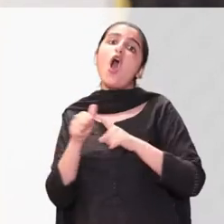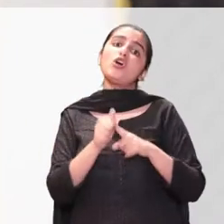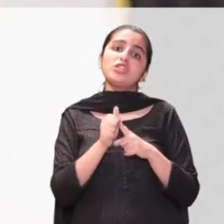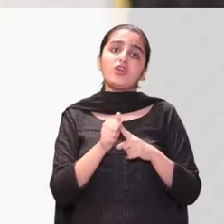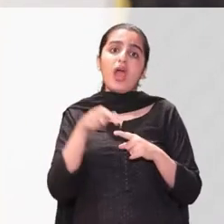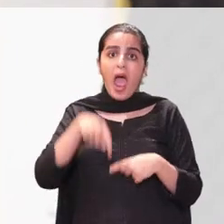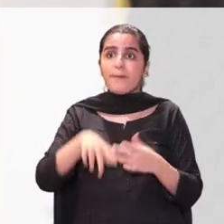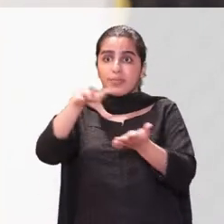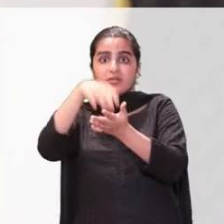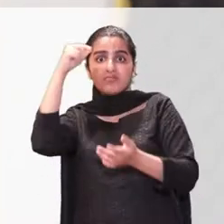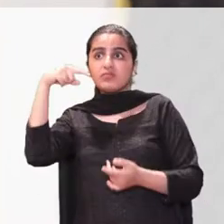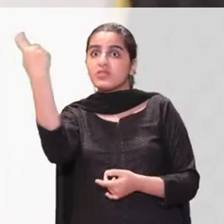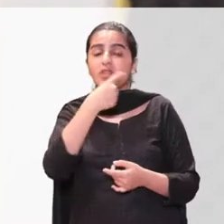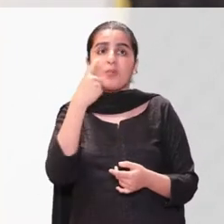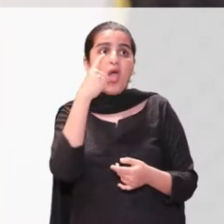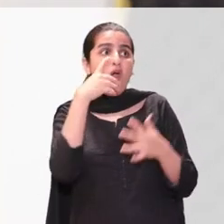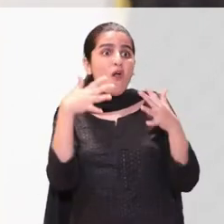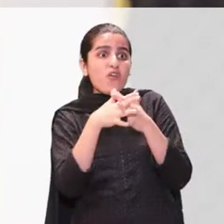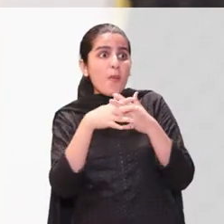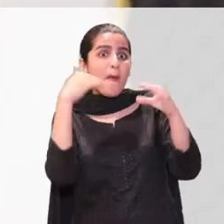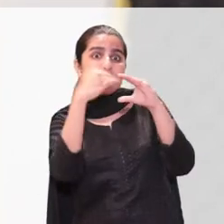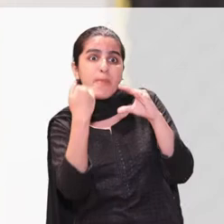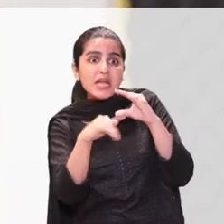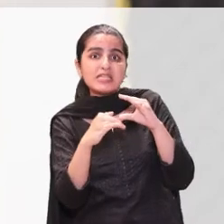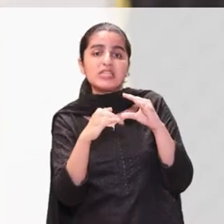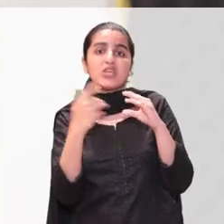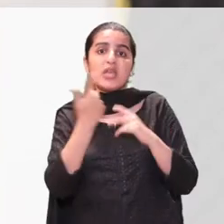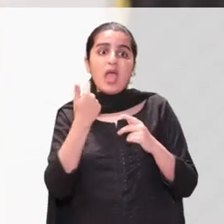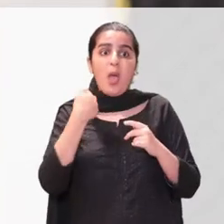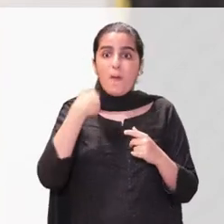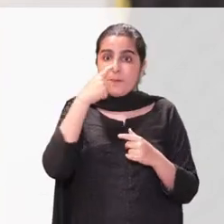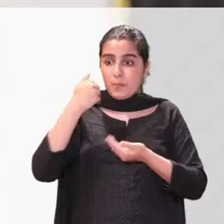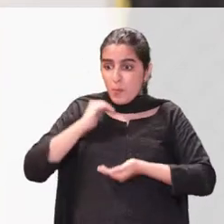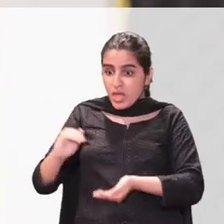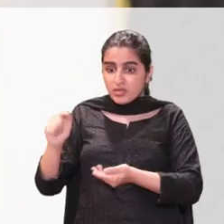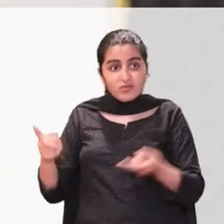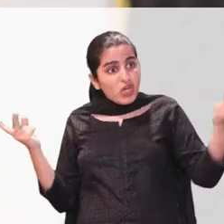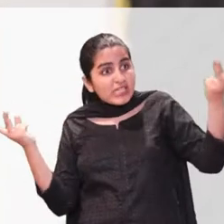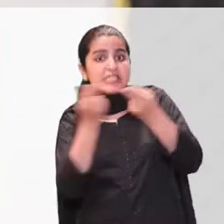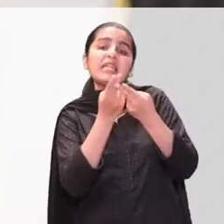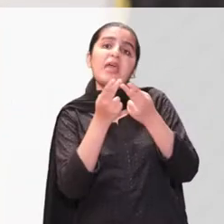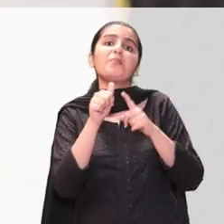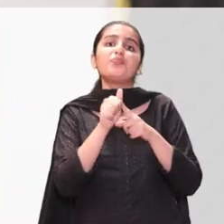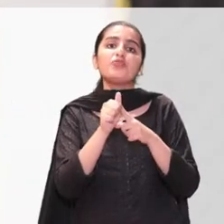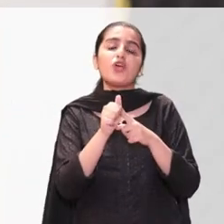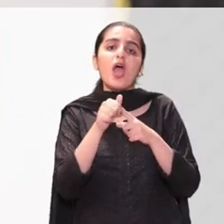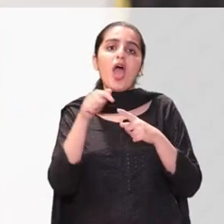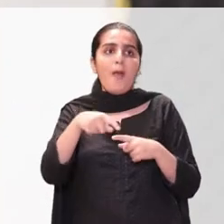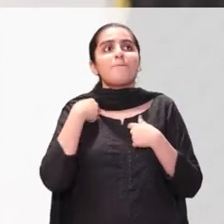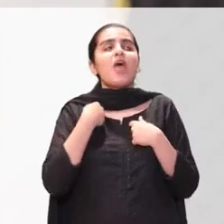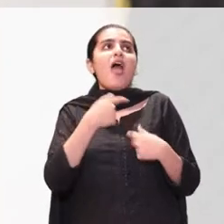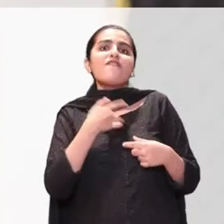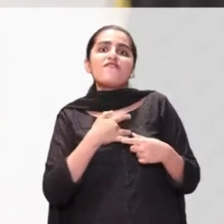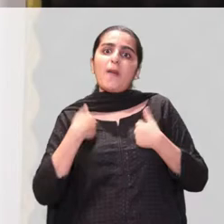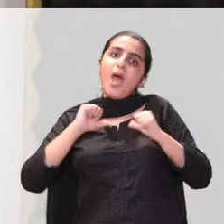तो बहुत से लोग आज इंस्पायर होकर जब हवा भी नष्ट करती है ना कि आई वांट टू मेक माय डॉटर लाइक यू तो वह मुझे लगता है